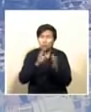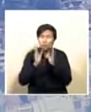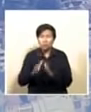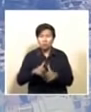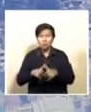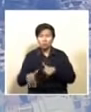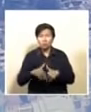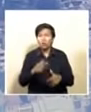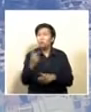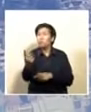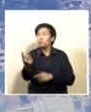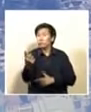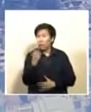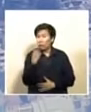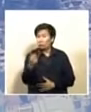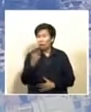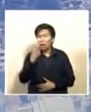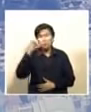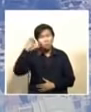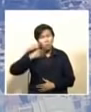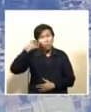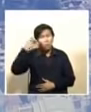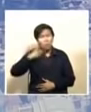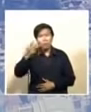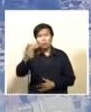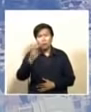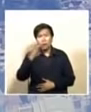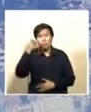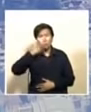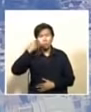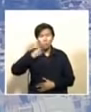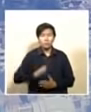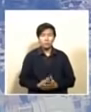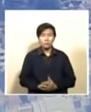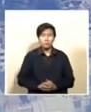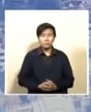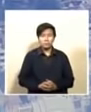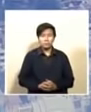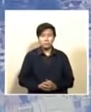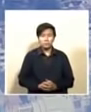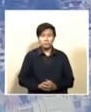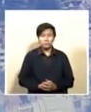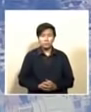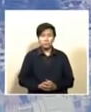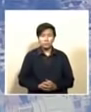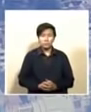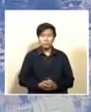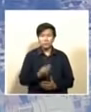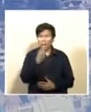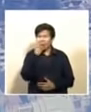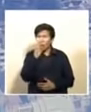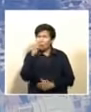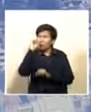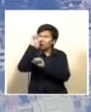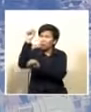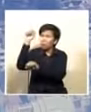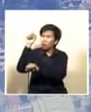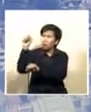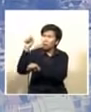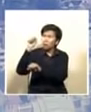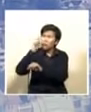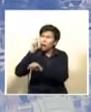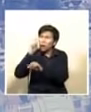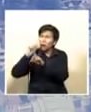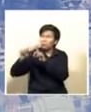นกับพี่น้องสื่อมวลชนแล้วก็พี่น้องประชาชนนะครับให้เกิดความเข้าใจว่าตัวเลขนั้นเนี่ยอาจจะเป็น